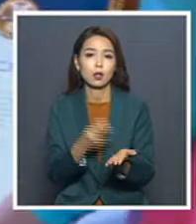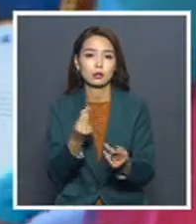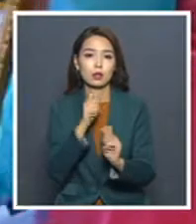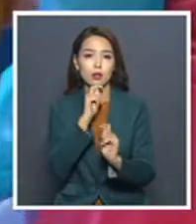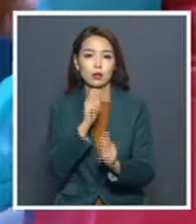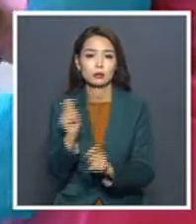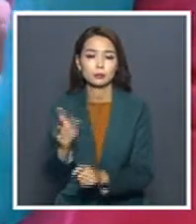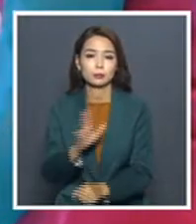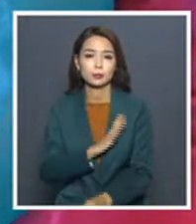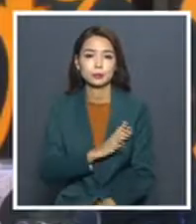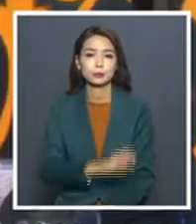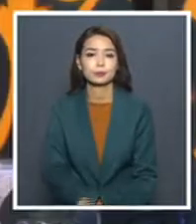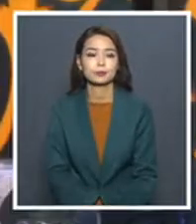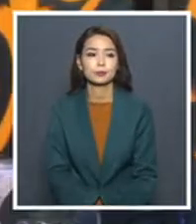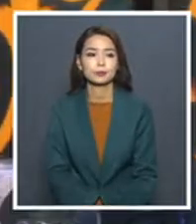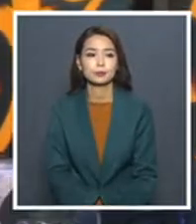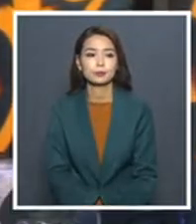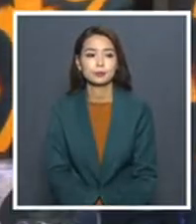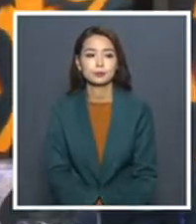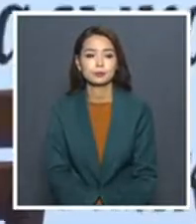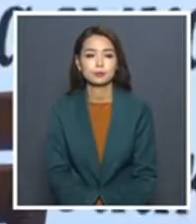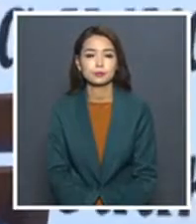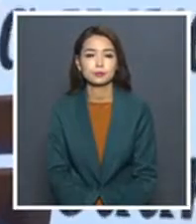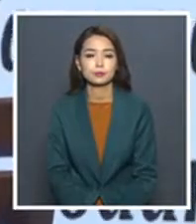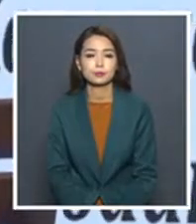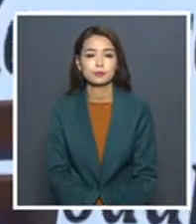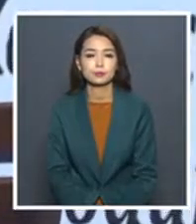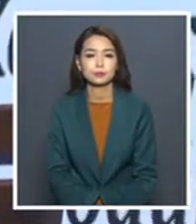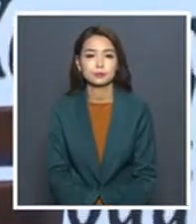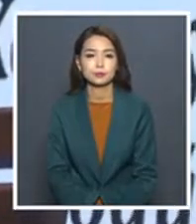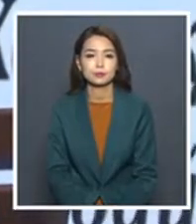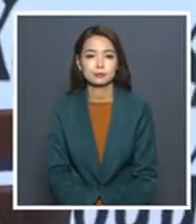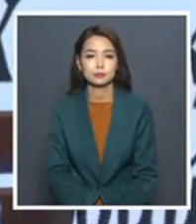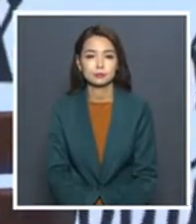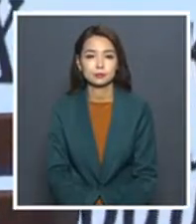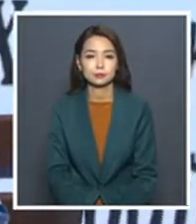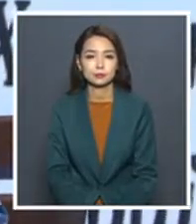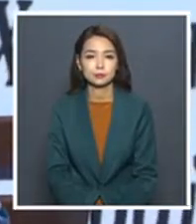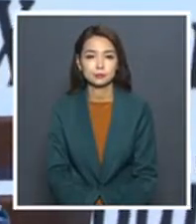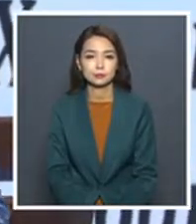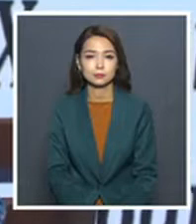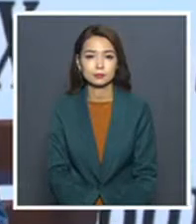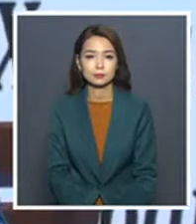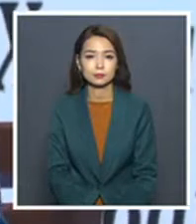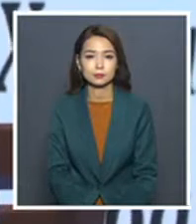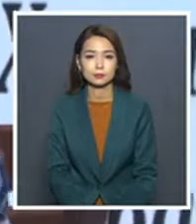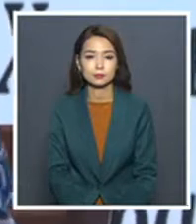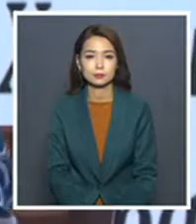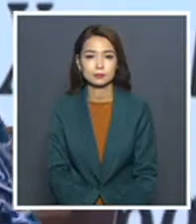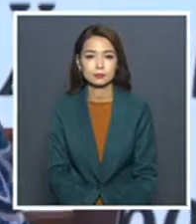етілді. Жырғылып төксем ай тілімнен, жебеу үшін болып